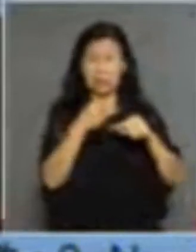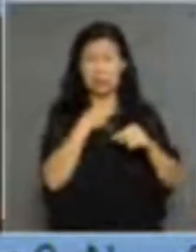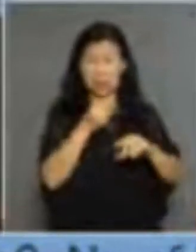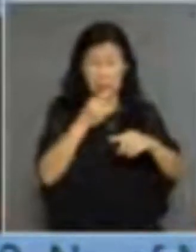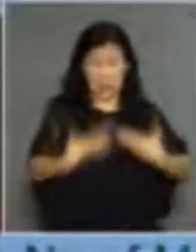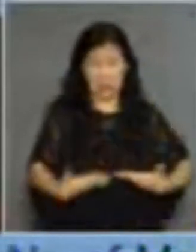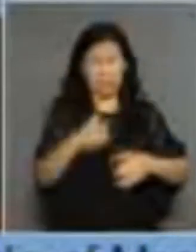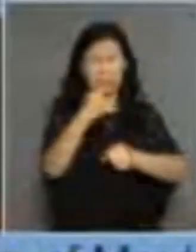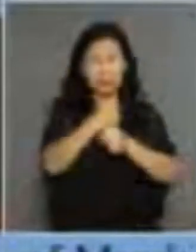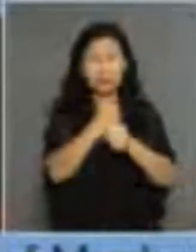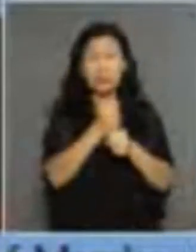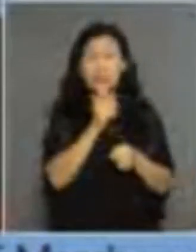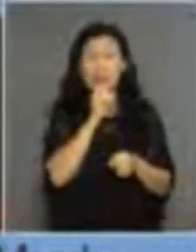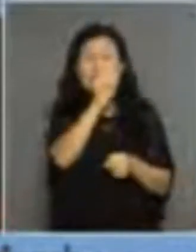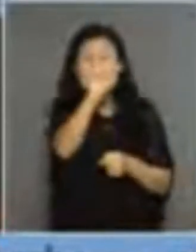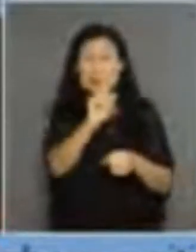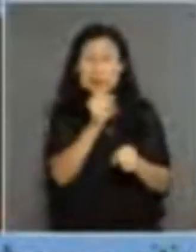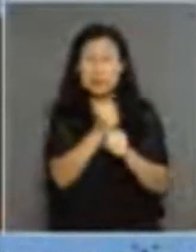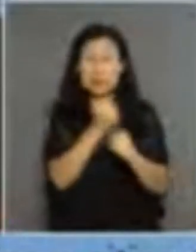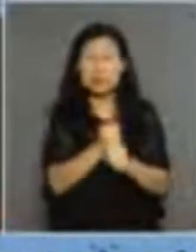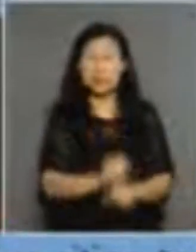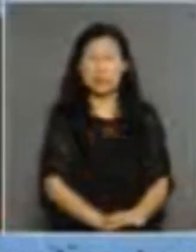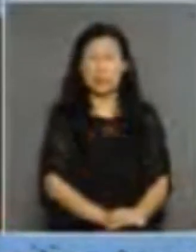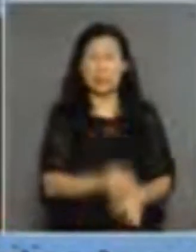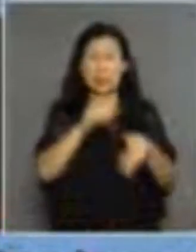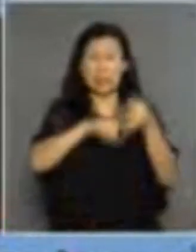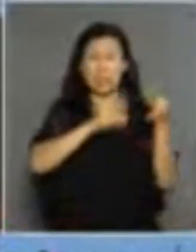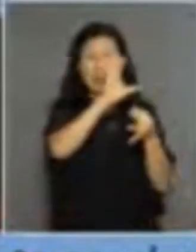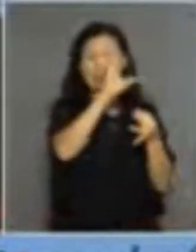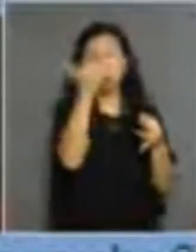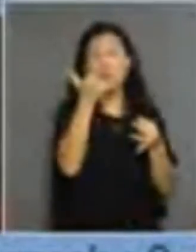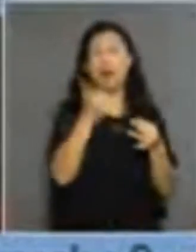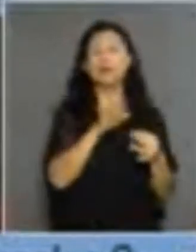候，有咩做呢？呢、這個梁振英又冇講啊，